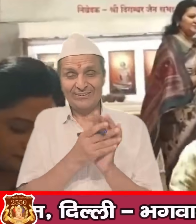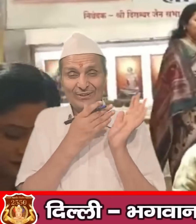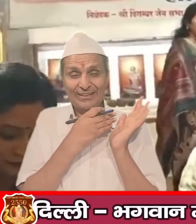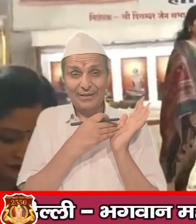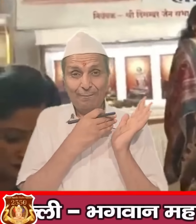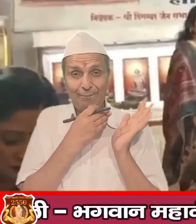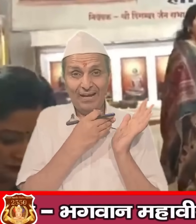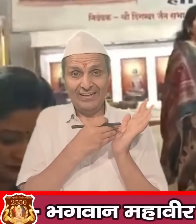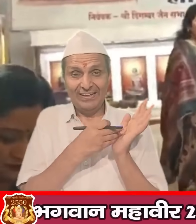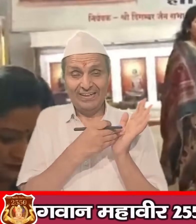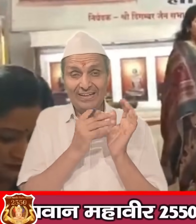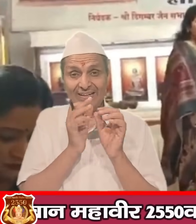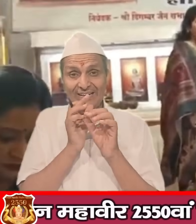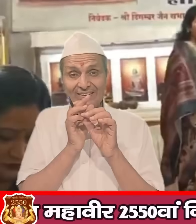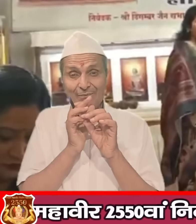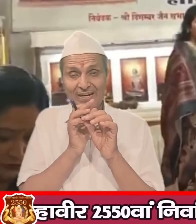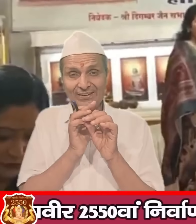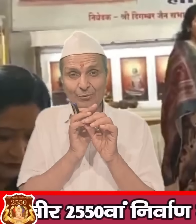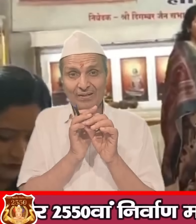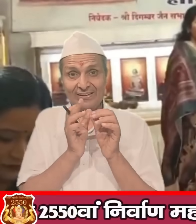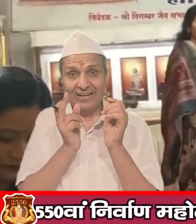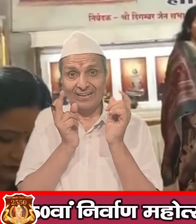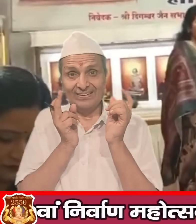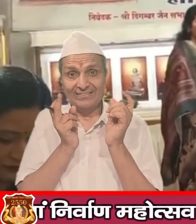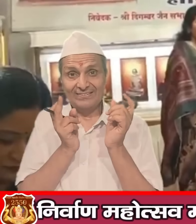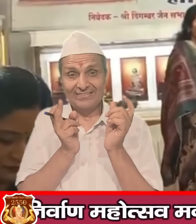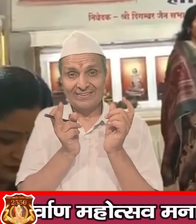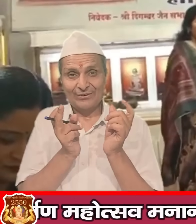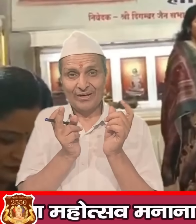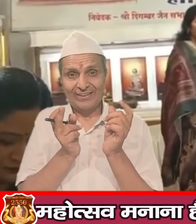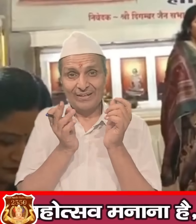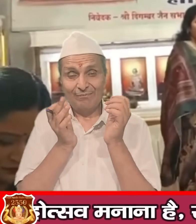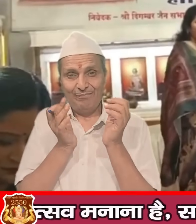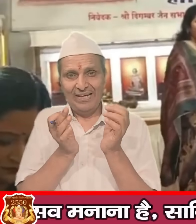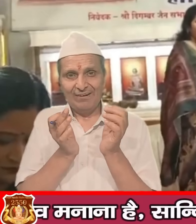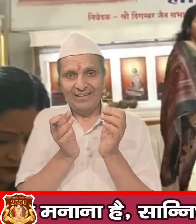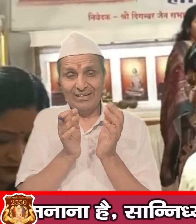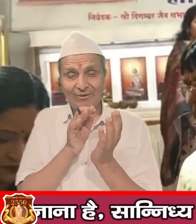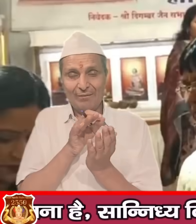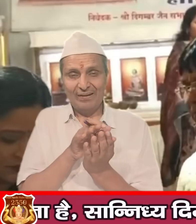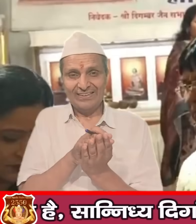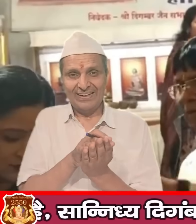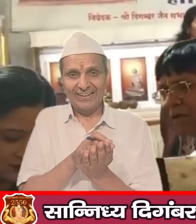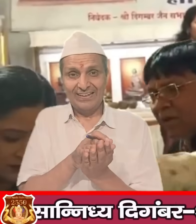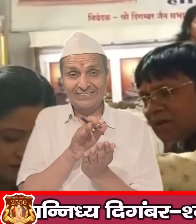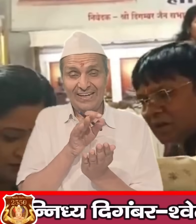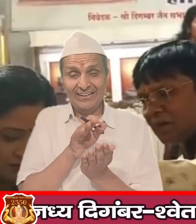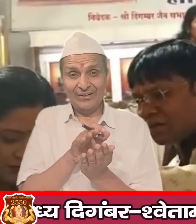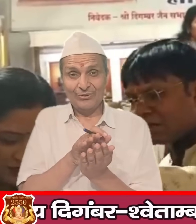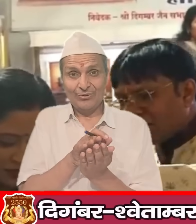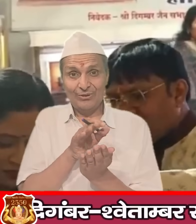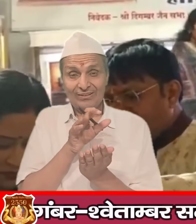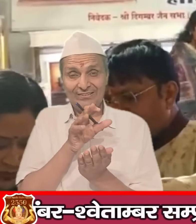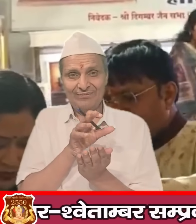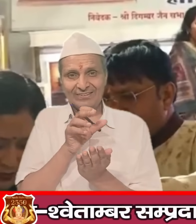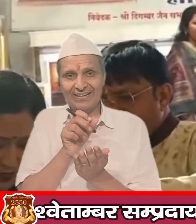दिया था। तो यह थी पहली डिग्री प्राकृत के ऊपर संतों के अंदर मिलने वाली, और यह पहचान है जैन